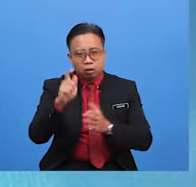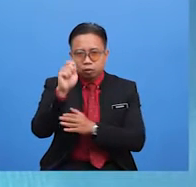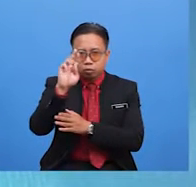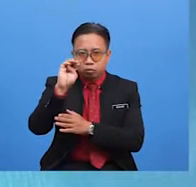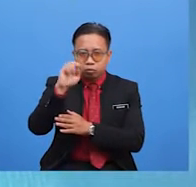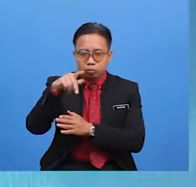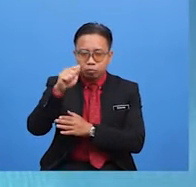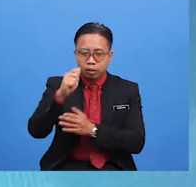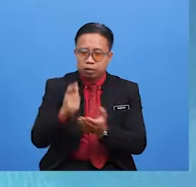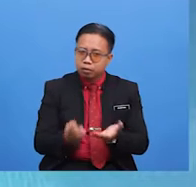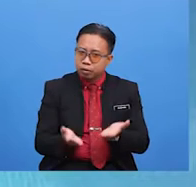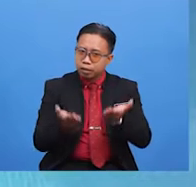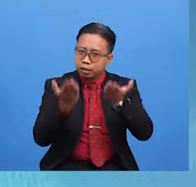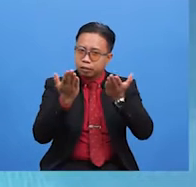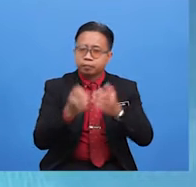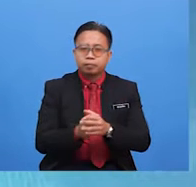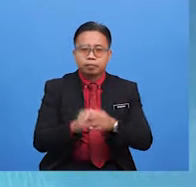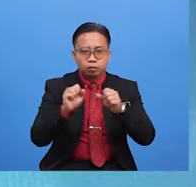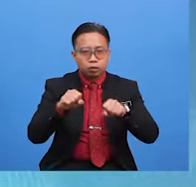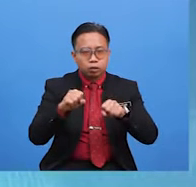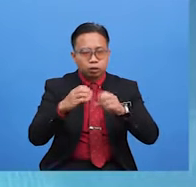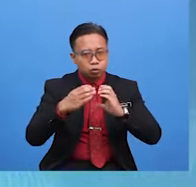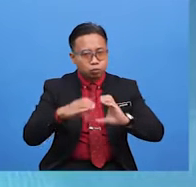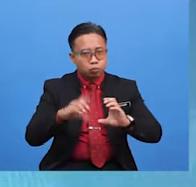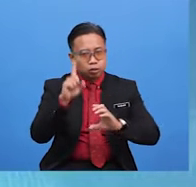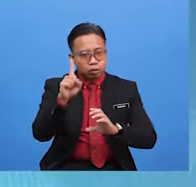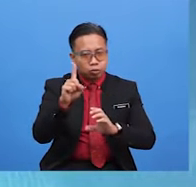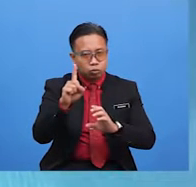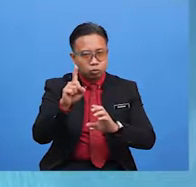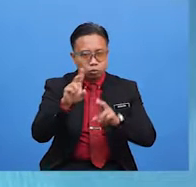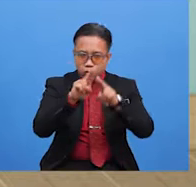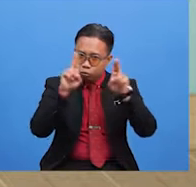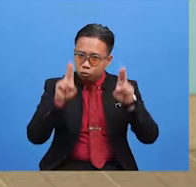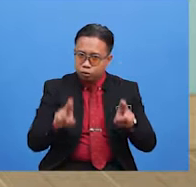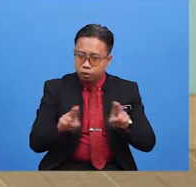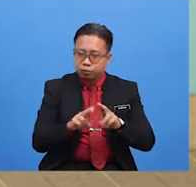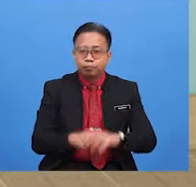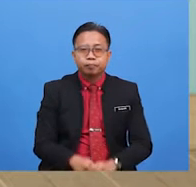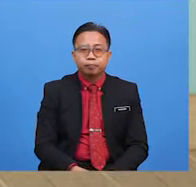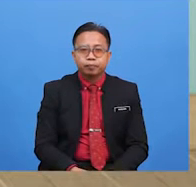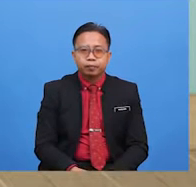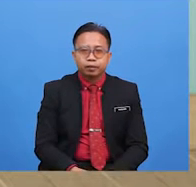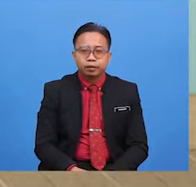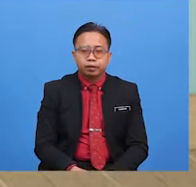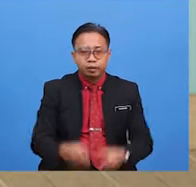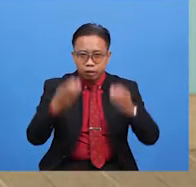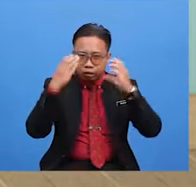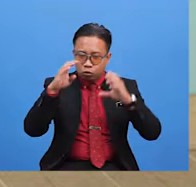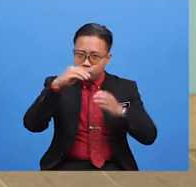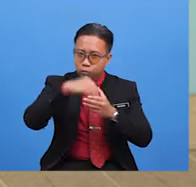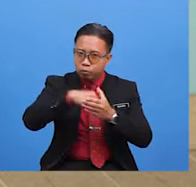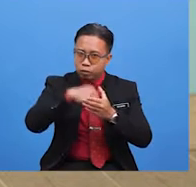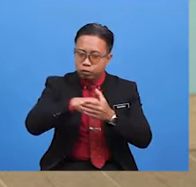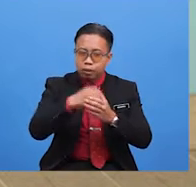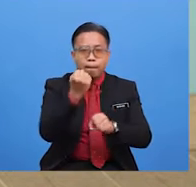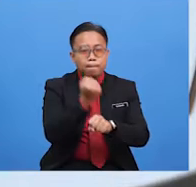terapung. Mari kita cuba dengan suatu uji kaji yang mudah. Di sini, cikgu akan masukkan batu